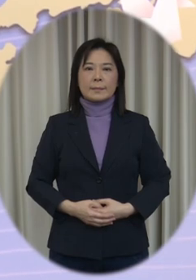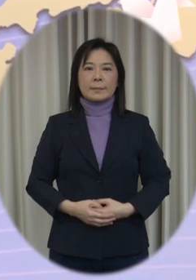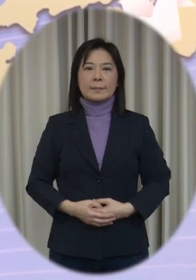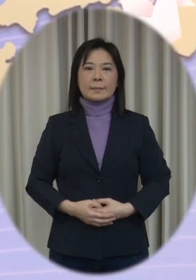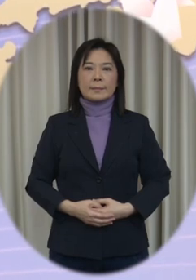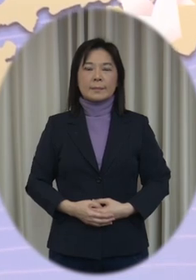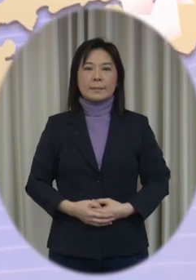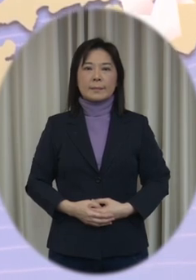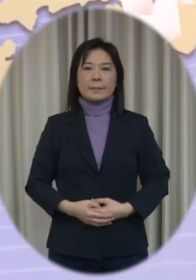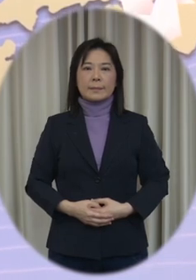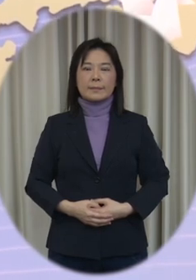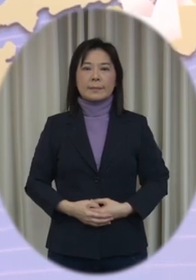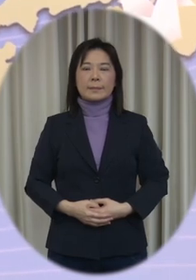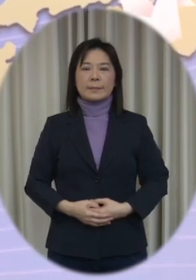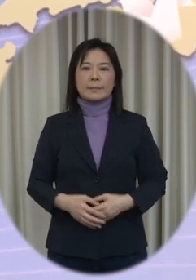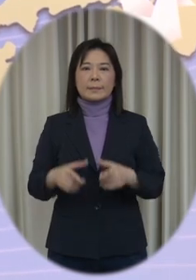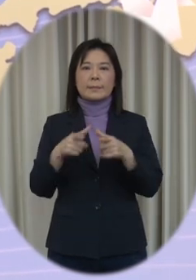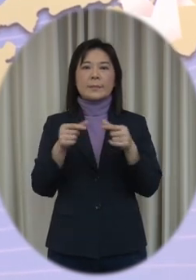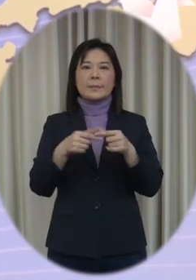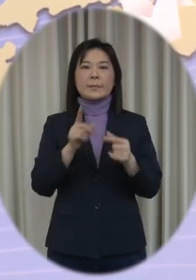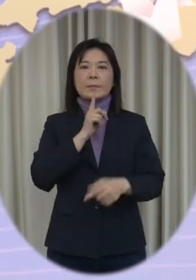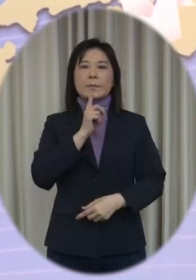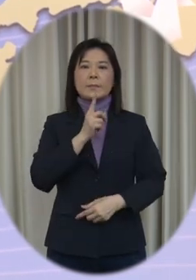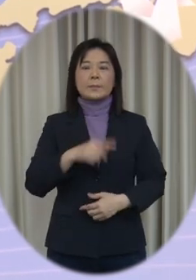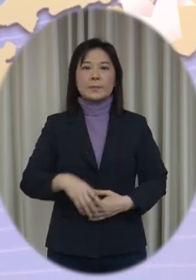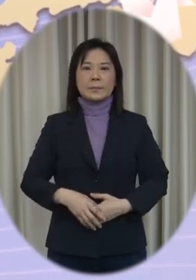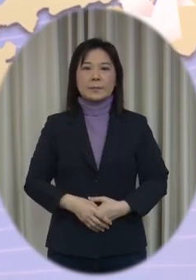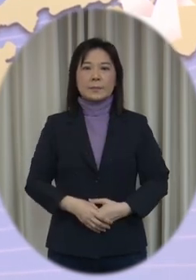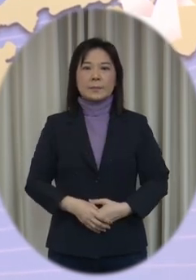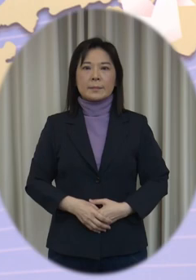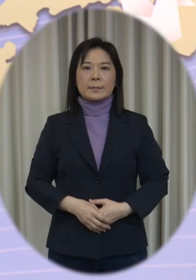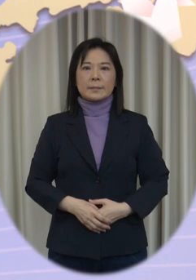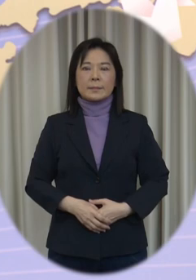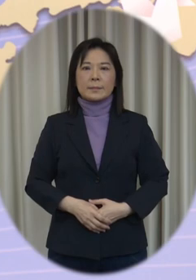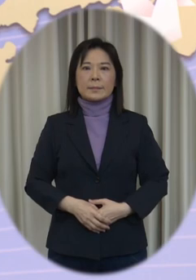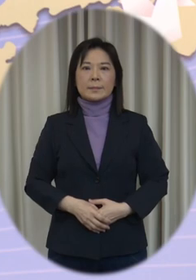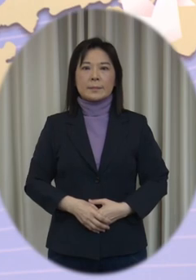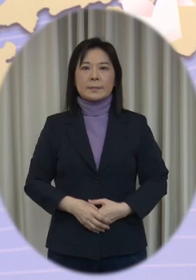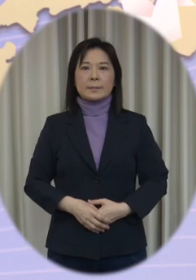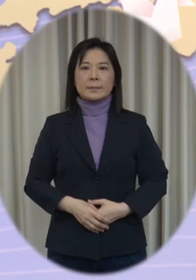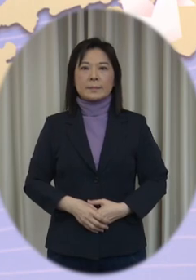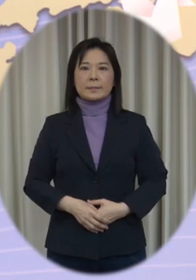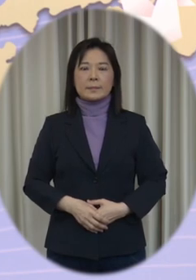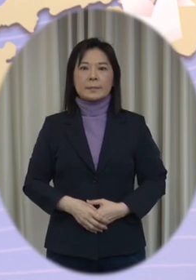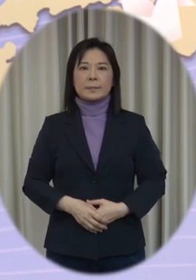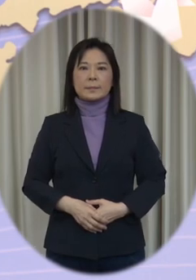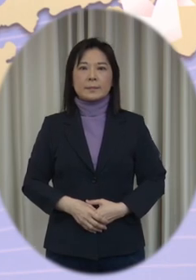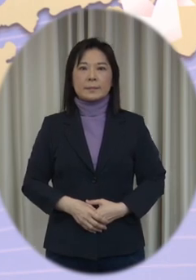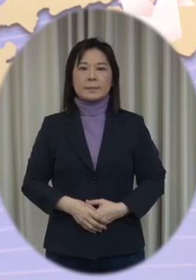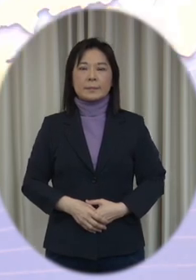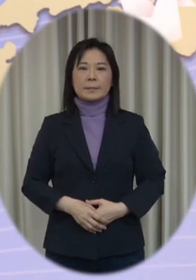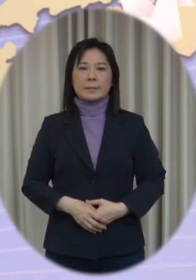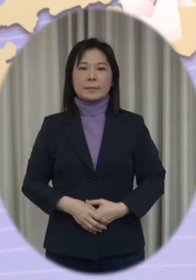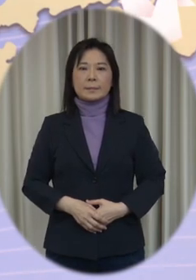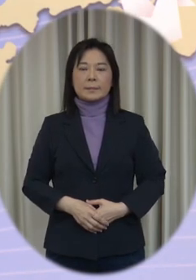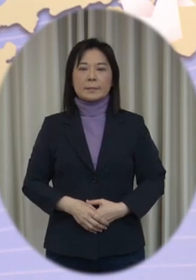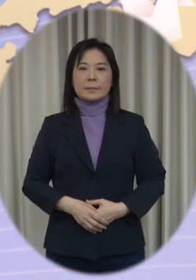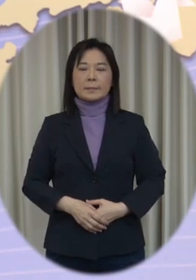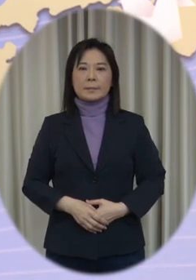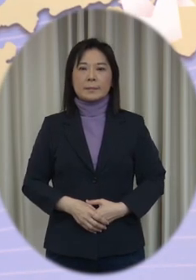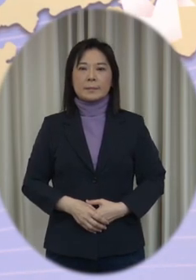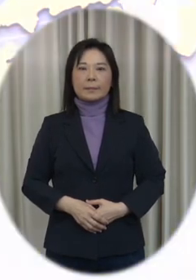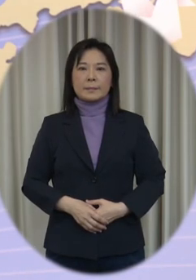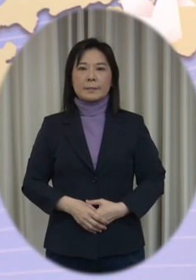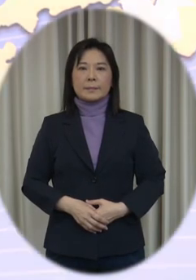外交部長、李福利厚生部次長、国対人婚李総経理、日本台湾交流協会